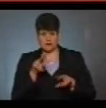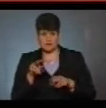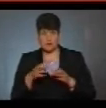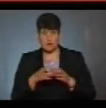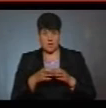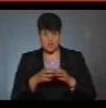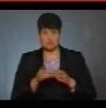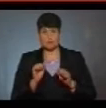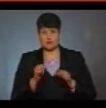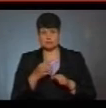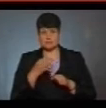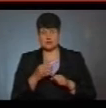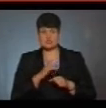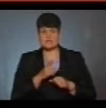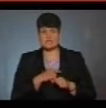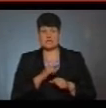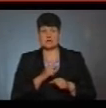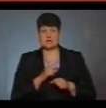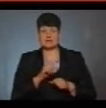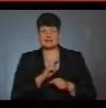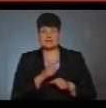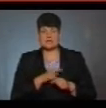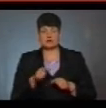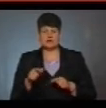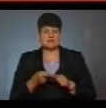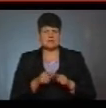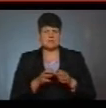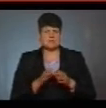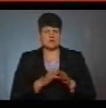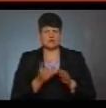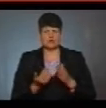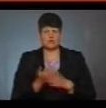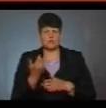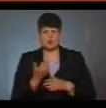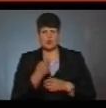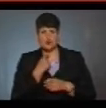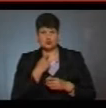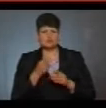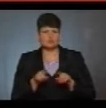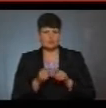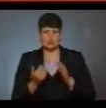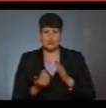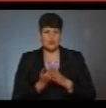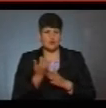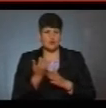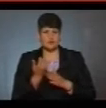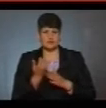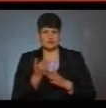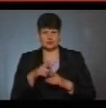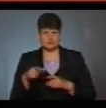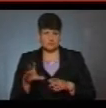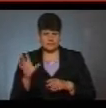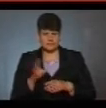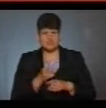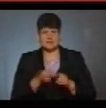фактично можемо сказати, що сила людей – це є партія зовсім нових облич, так? Це є партія «Голос» зовсім нових облич, тому що такі в них були принципи, десь